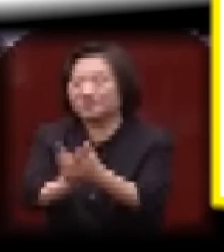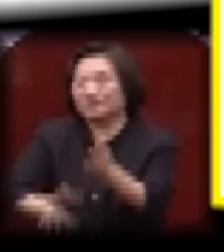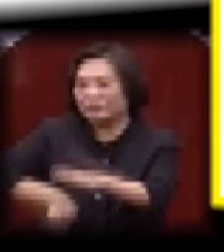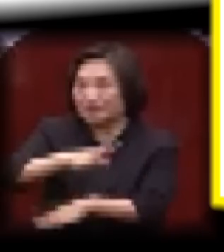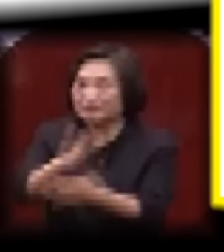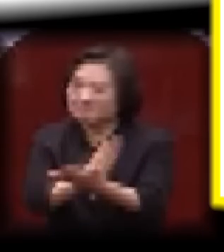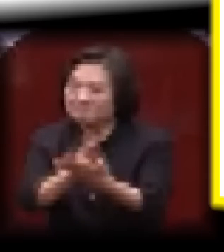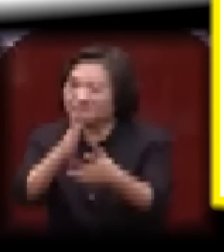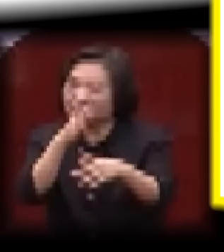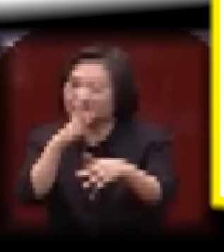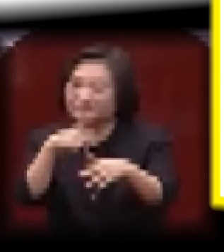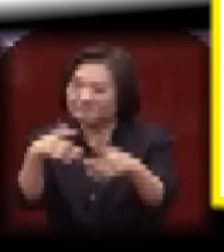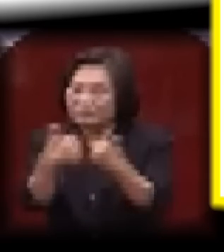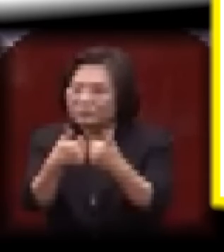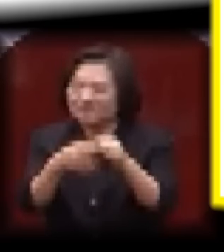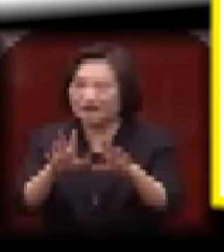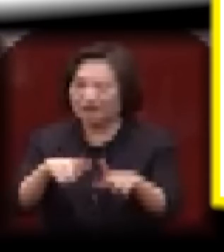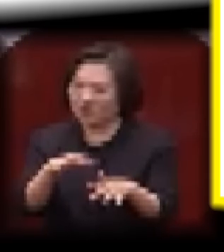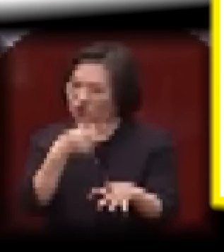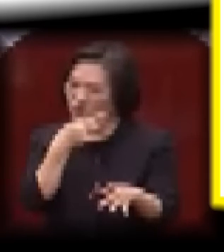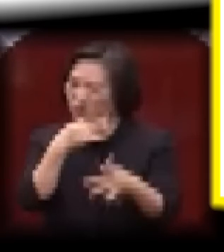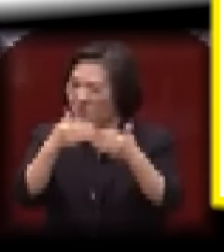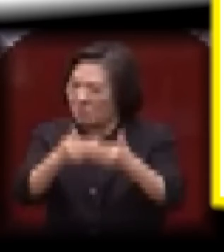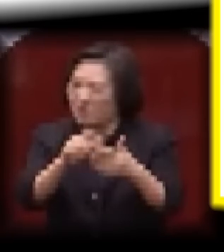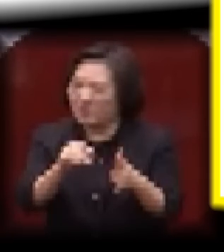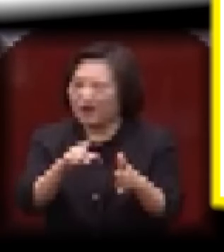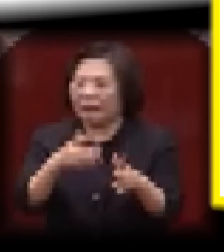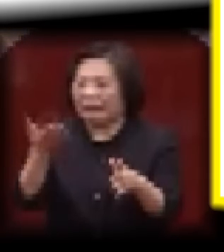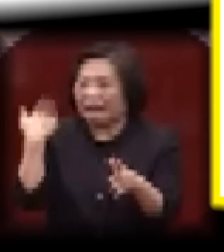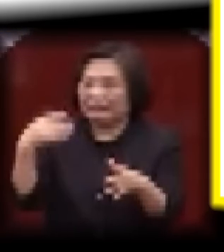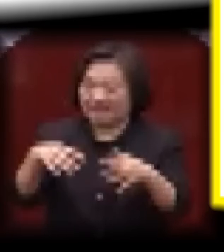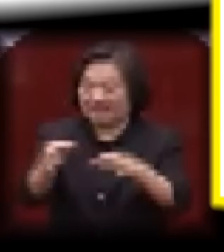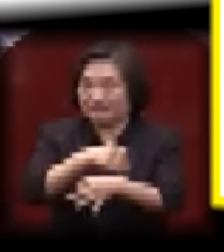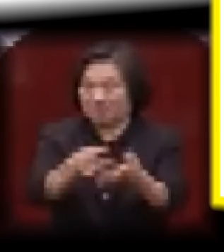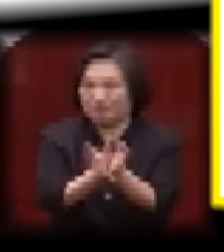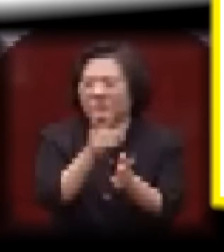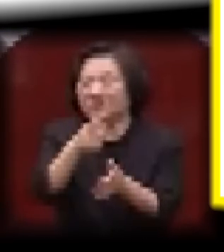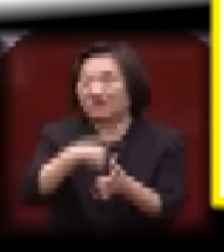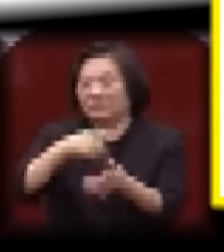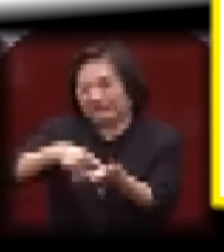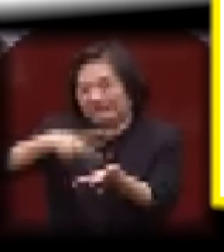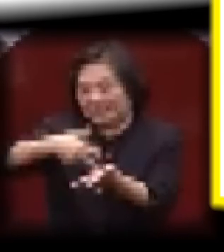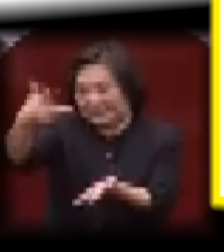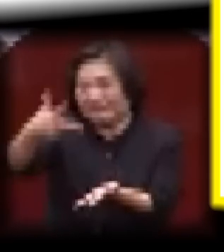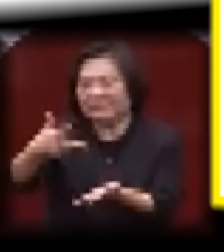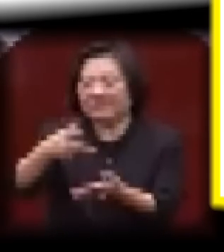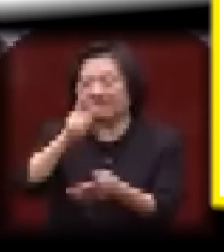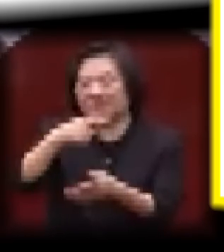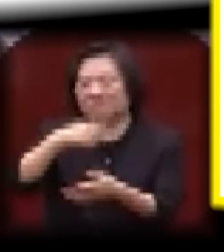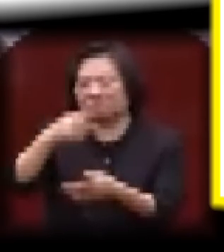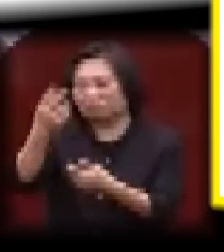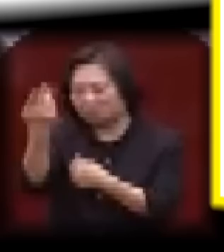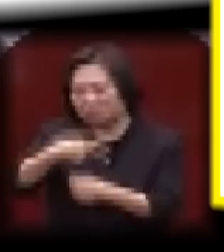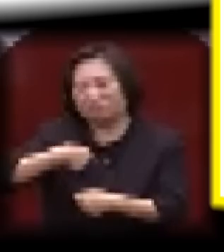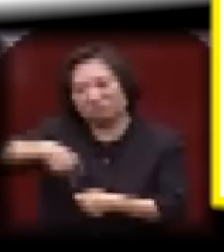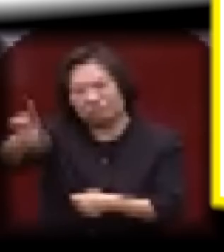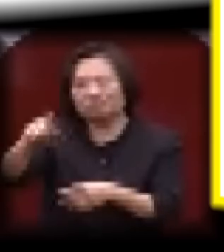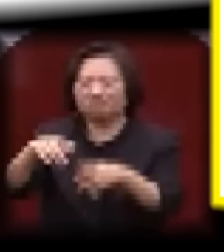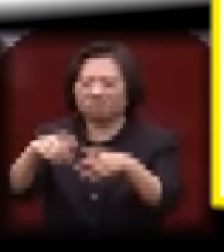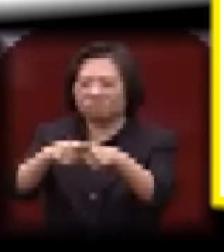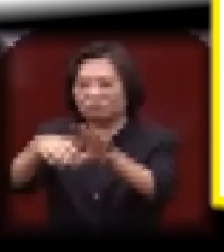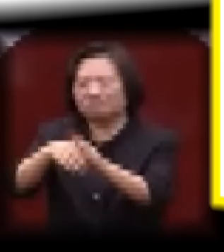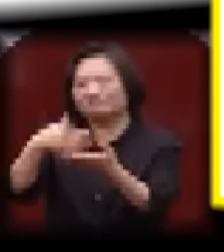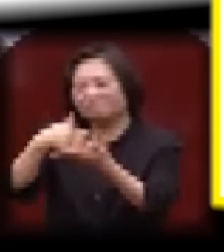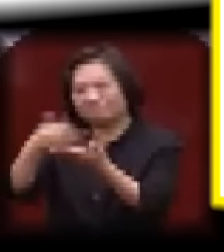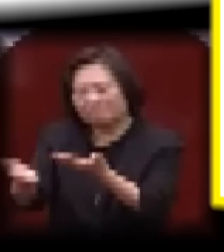为止，总共投审会有七次的要求要补件。那我的态度是这样的，我也觉得说投审会有问